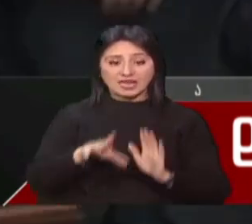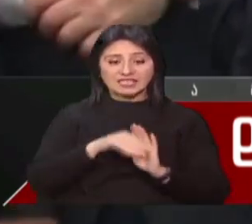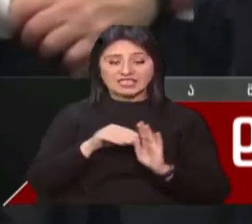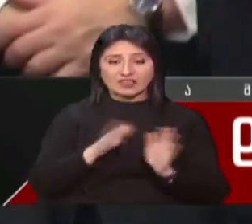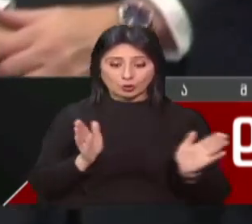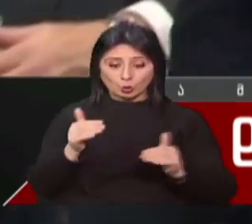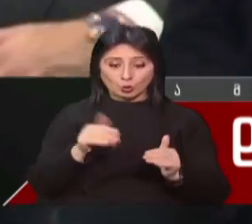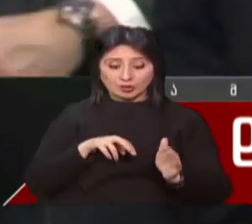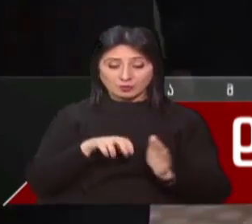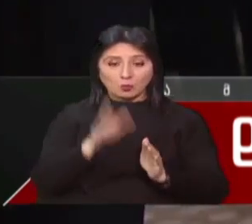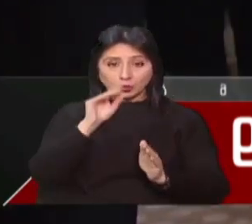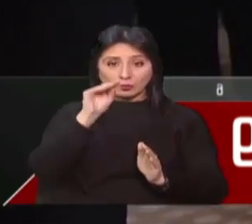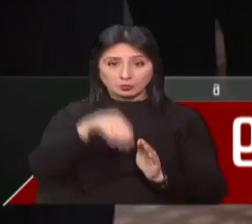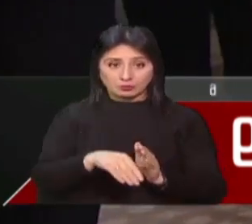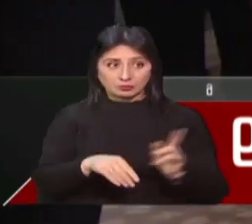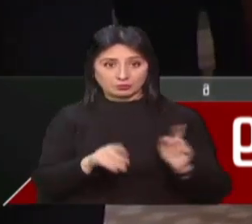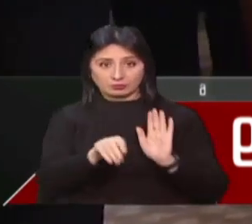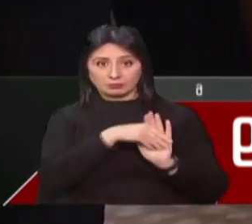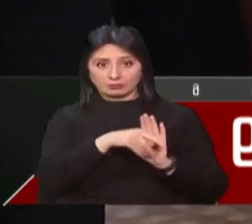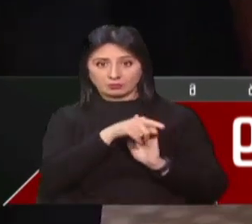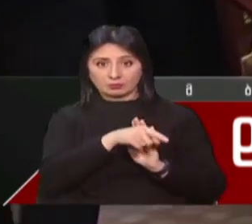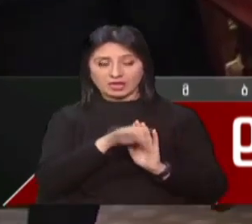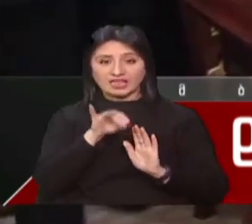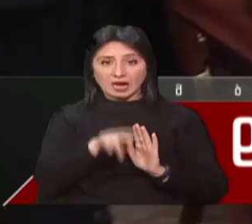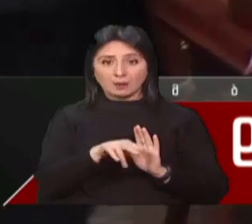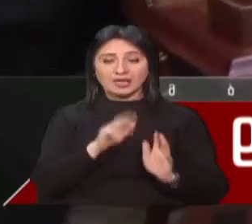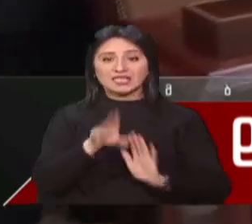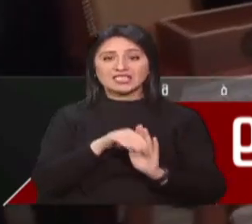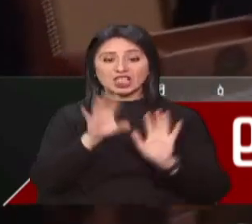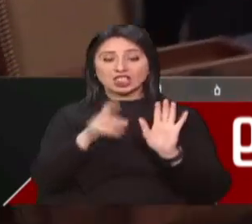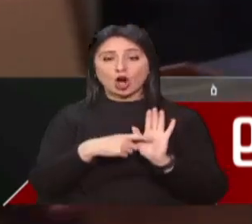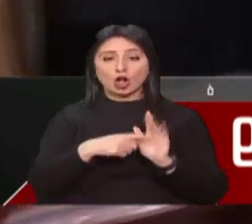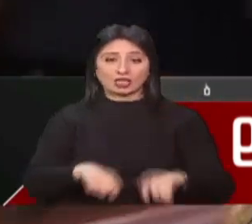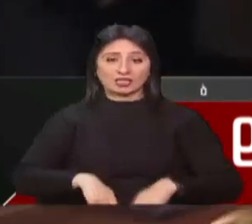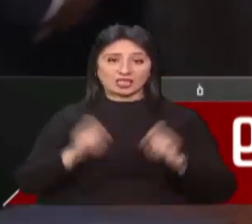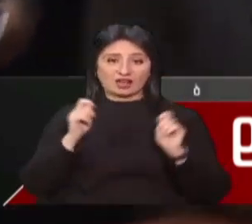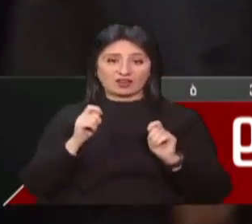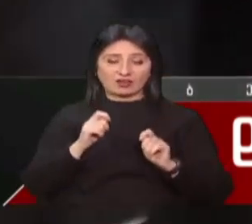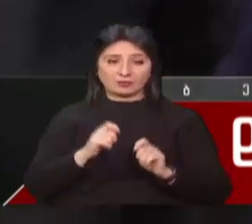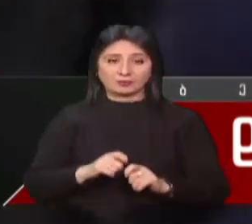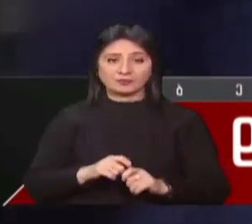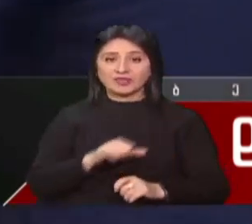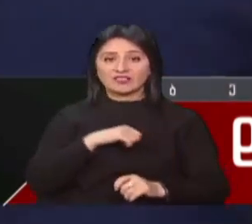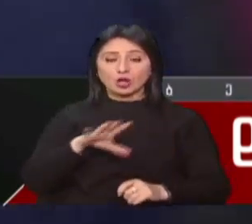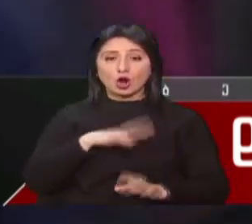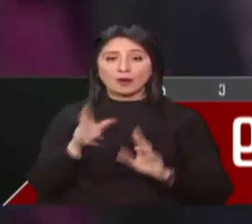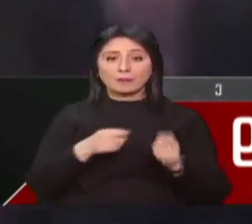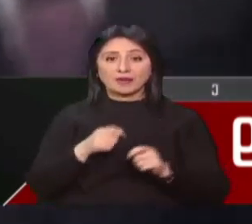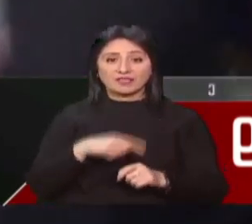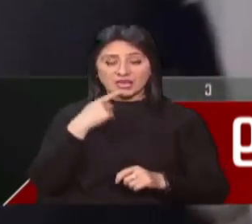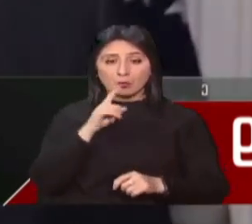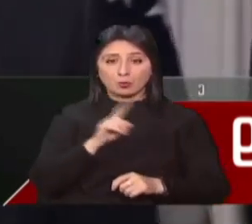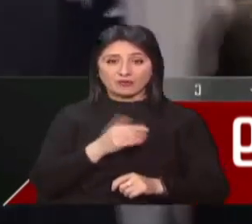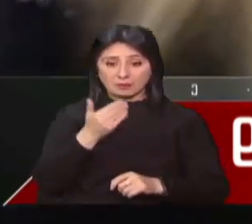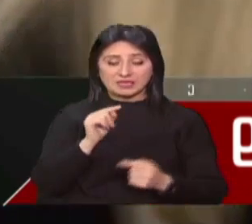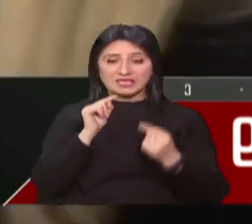საარჩევნო ყუთებთან მისასვლელად ემზადებოდნენ. ამიტომ შესაძლოა ტრამპს საარჩევნო კოდექსის დარღვევაშიც დასდონ ბრალი. თავად ყოფილი პრეზიდენტი ამტკიცებს,